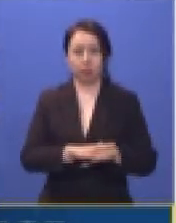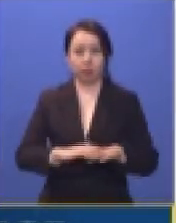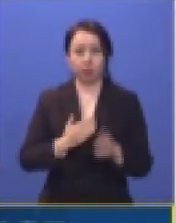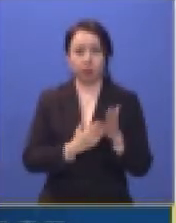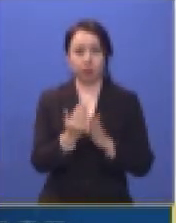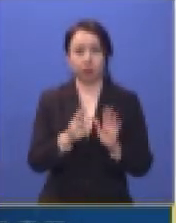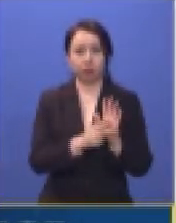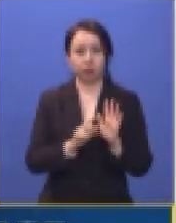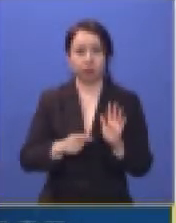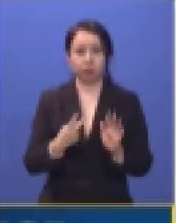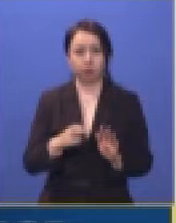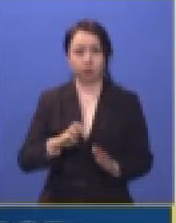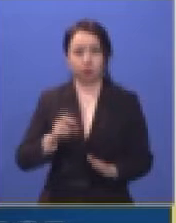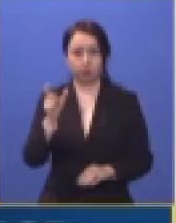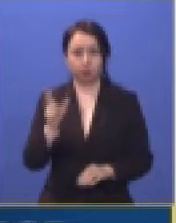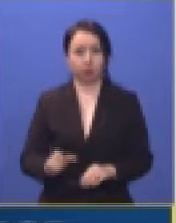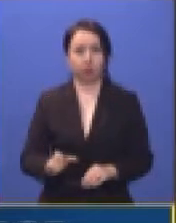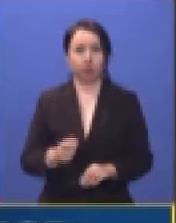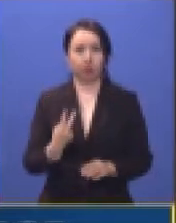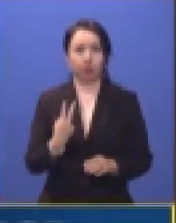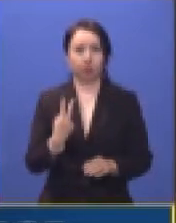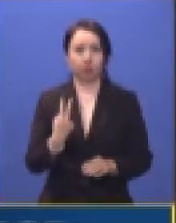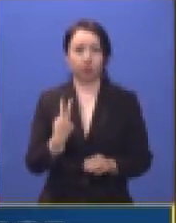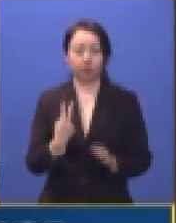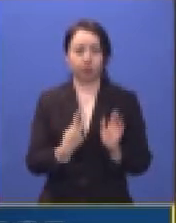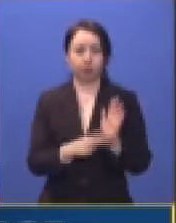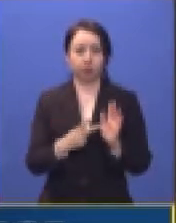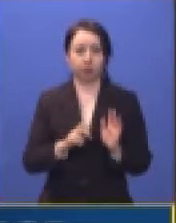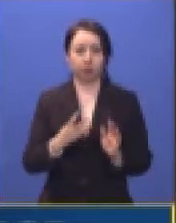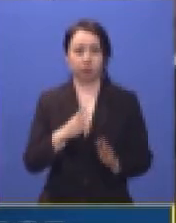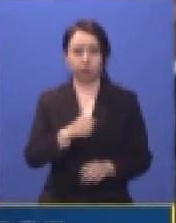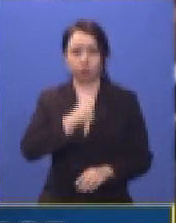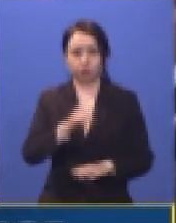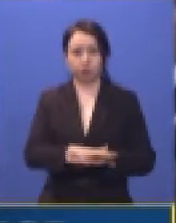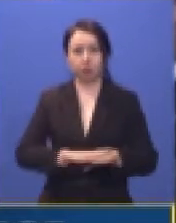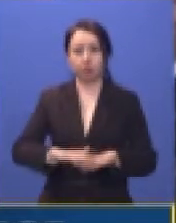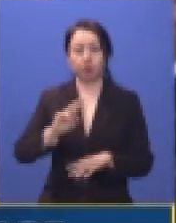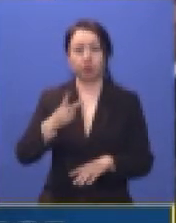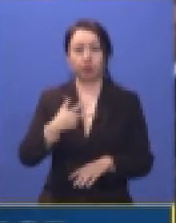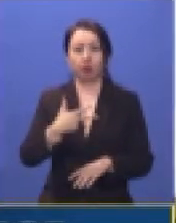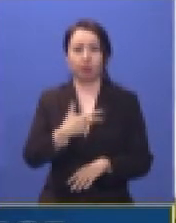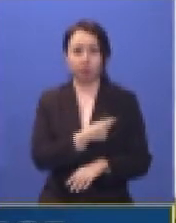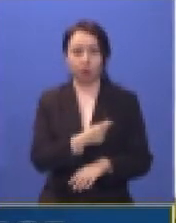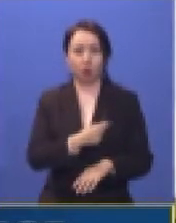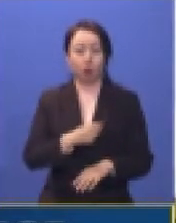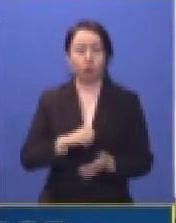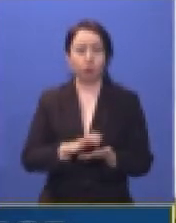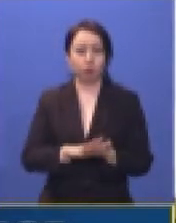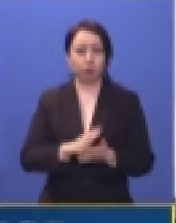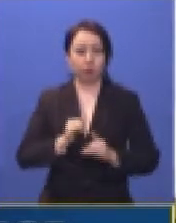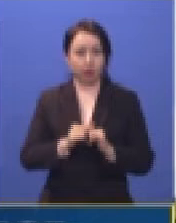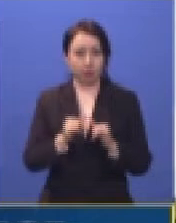свыше 8 и 2 миллионов человек или 72,4 взрослого населения вторым компонентом с учетом